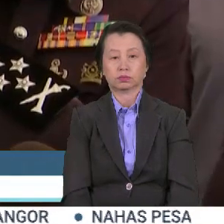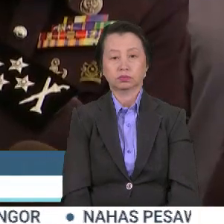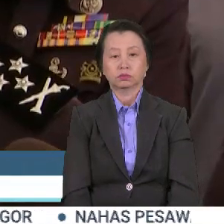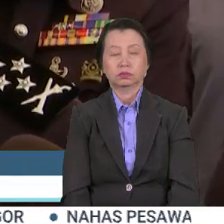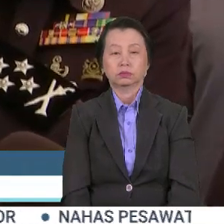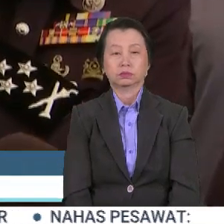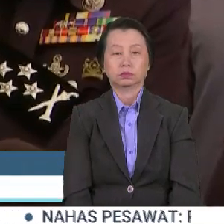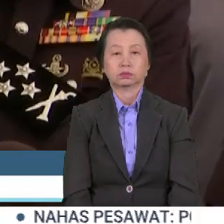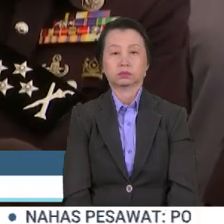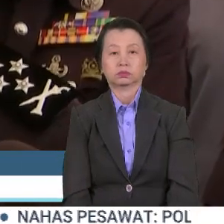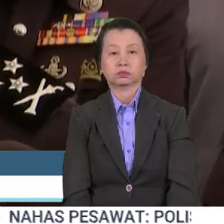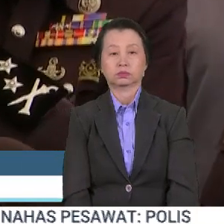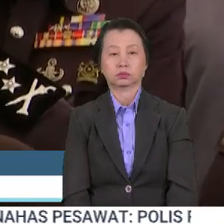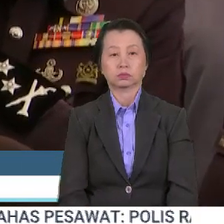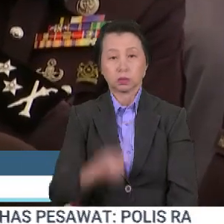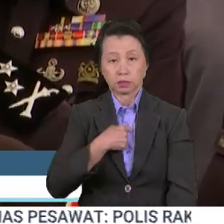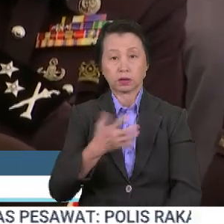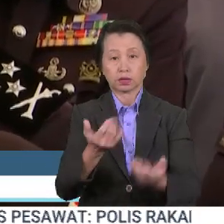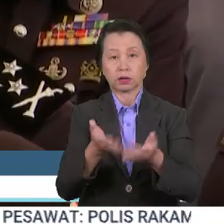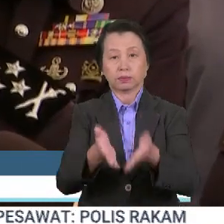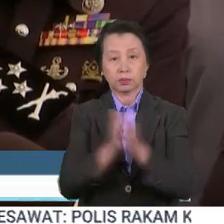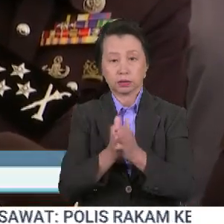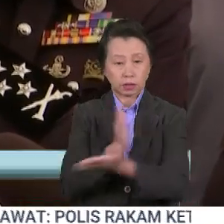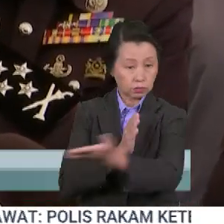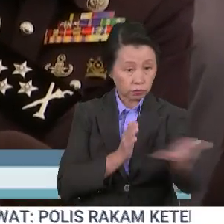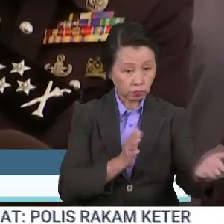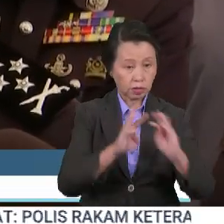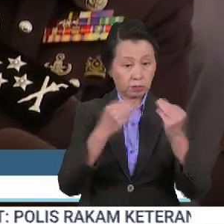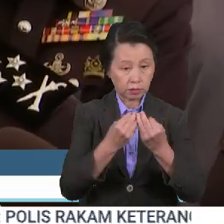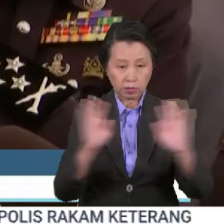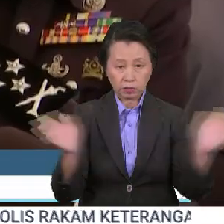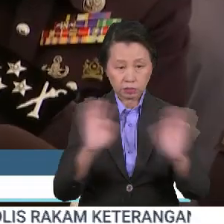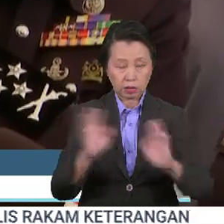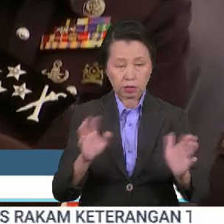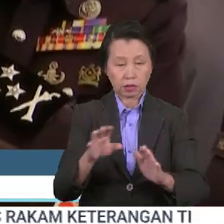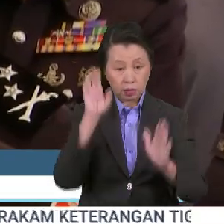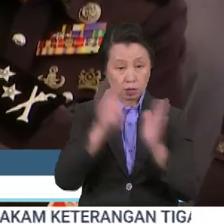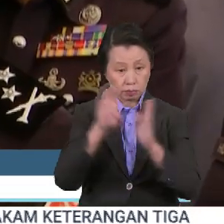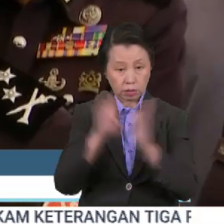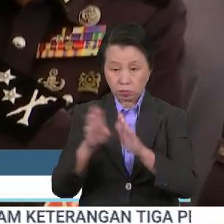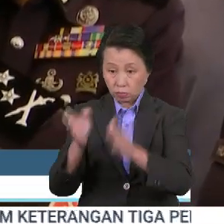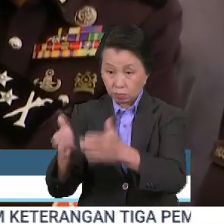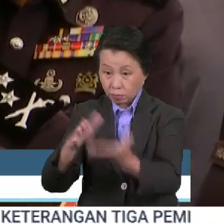Dan pada masa yang sama, saya nak menyeru semua orang masyarakat, jangan memviralkan benda-benda ini.